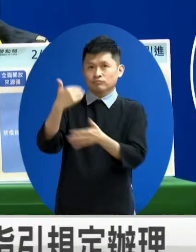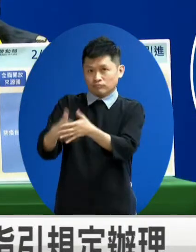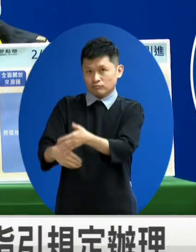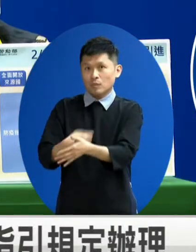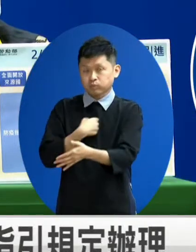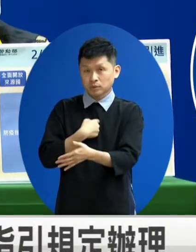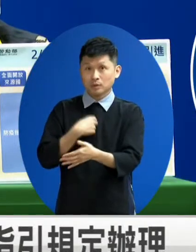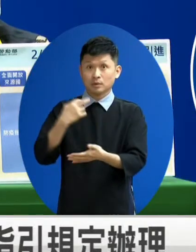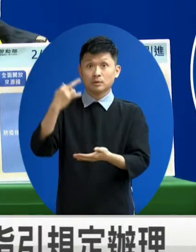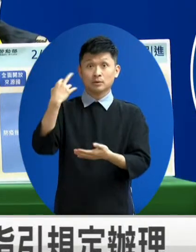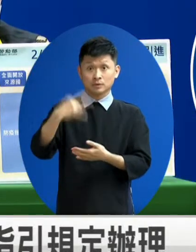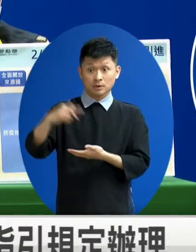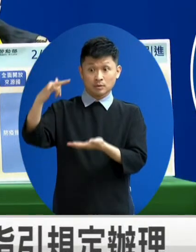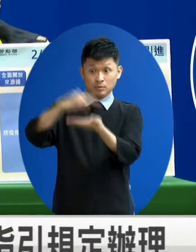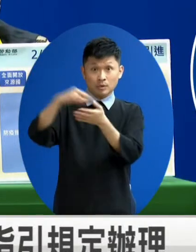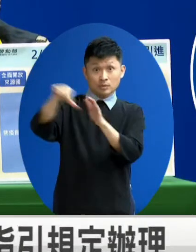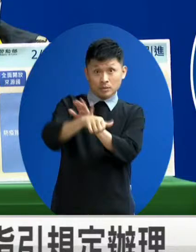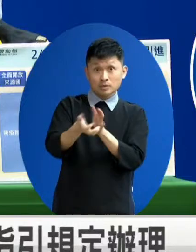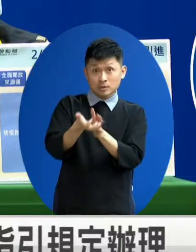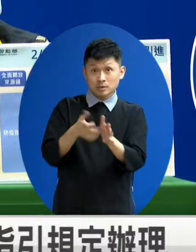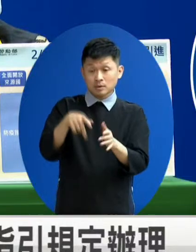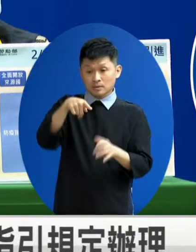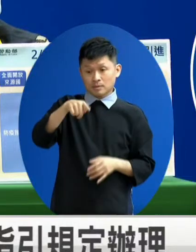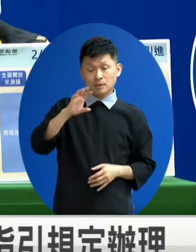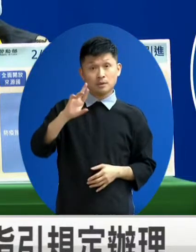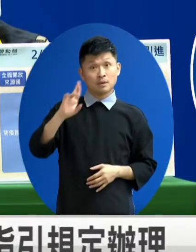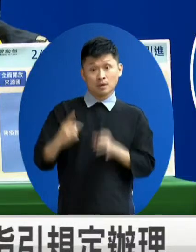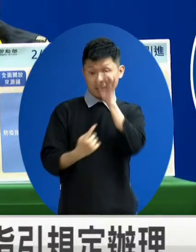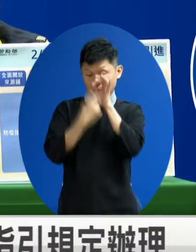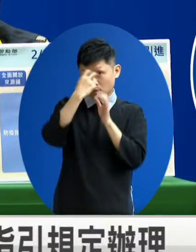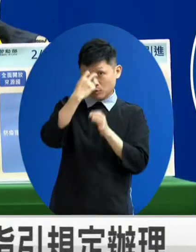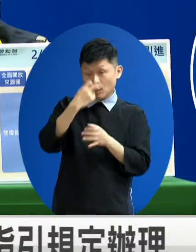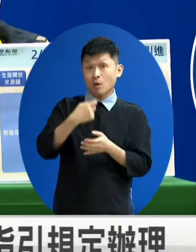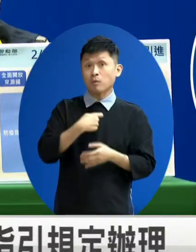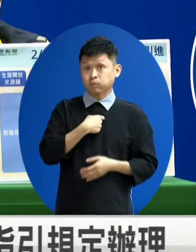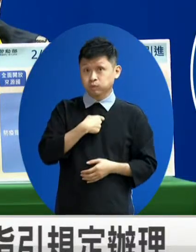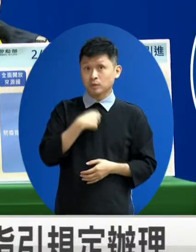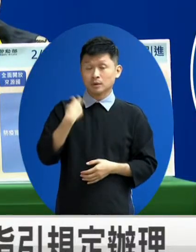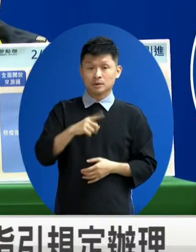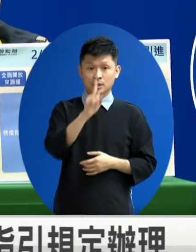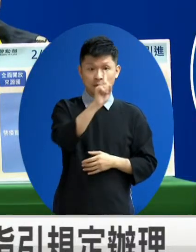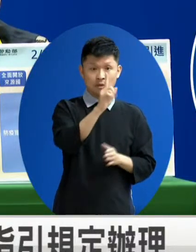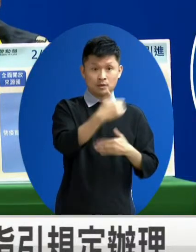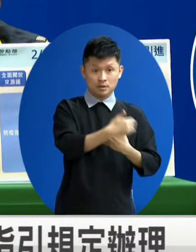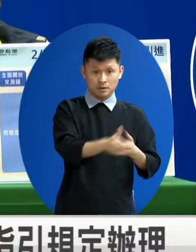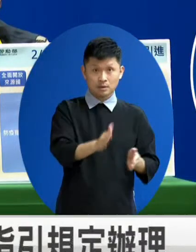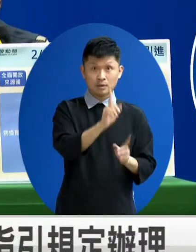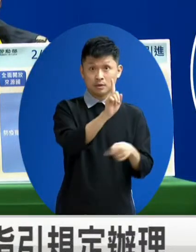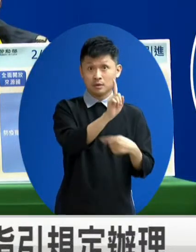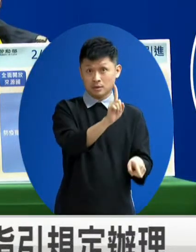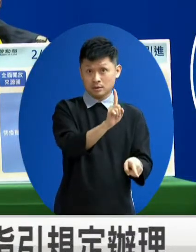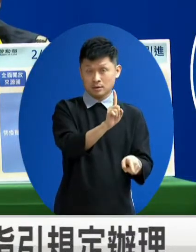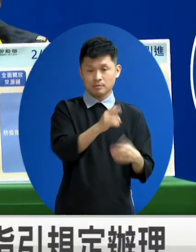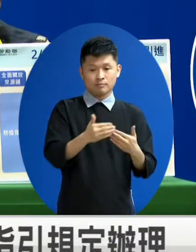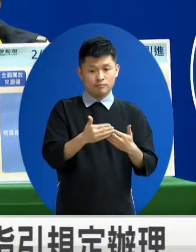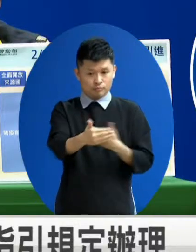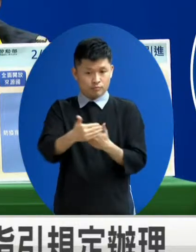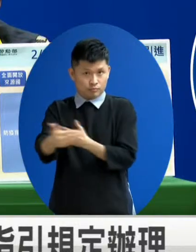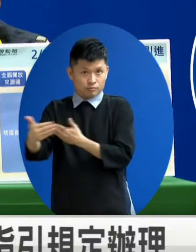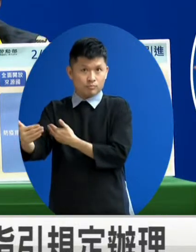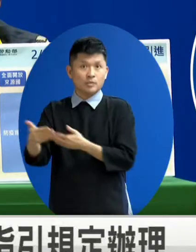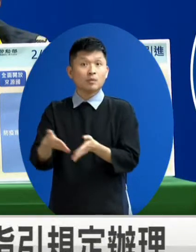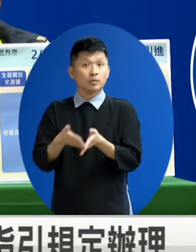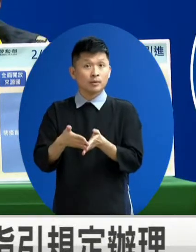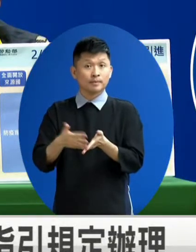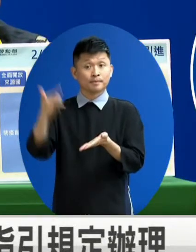前也必须要完成 PCR 的检测，并且要安排一人一室的隔离。那同时来